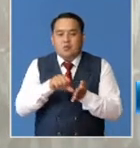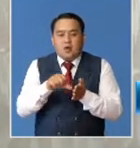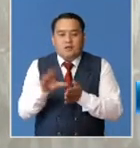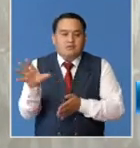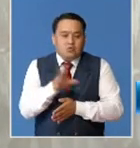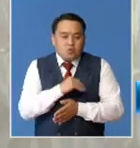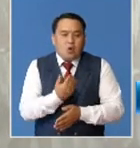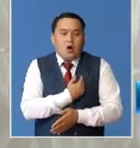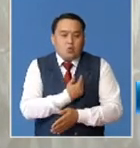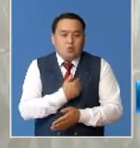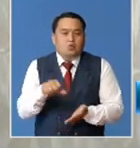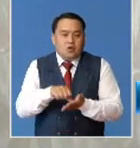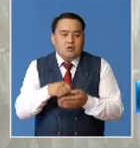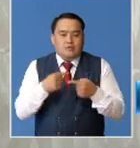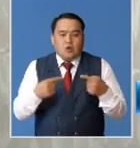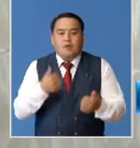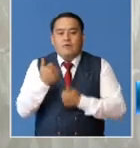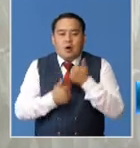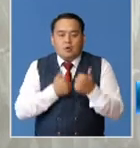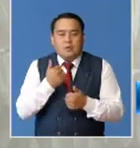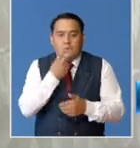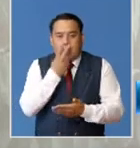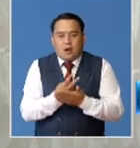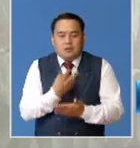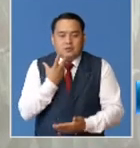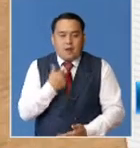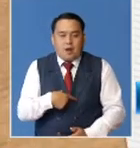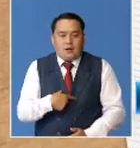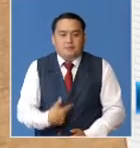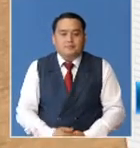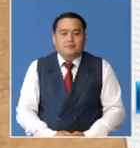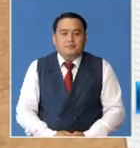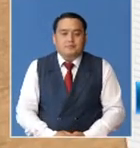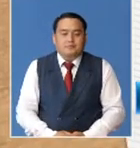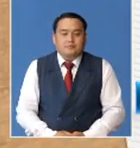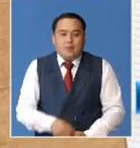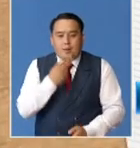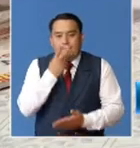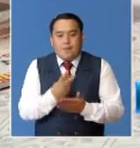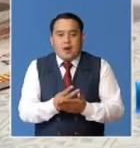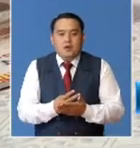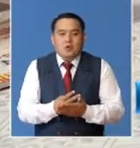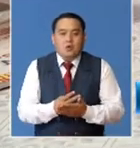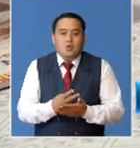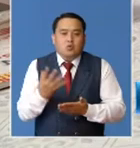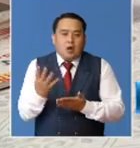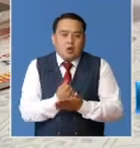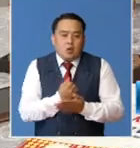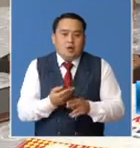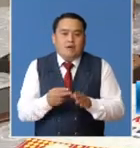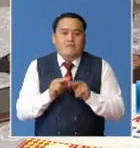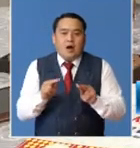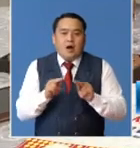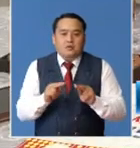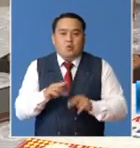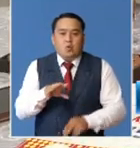все равно мы будем участвовать в других конкурсах и показывать себя. Впрочем, показать себя ученикам уже удалось.